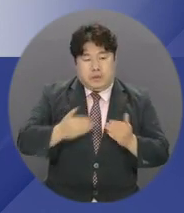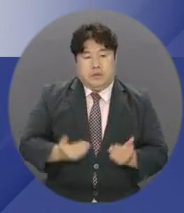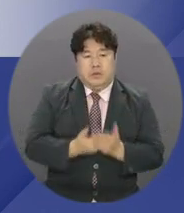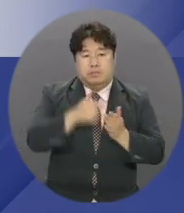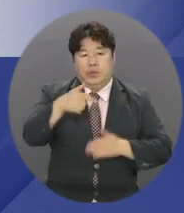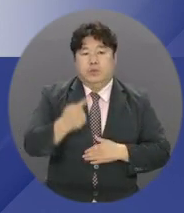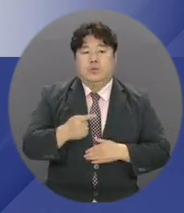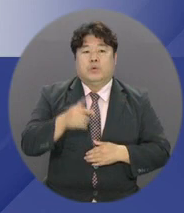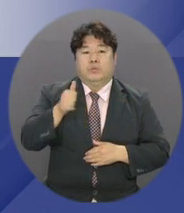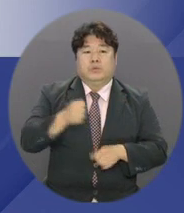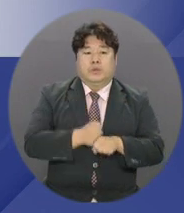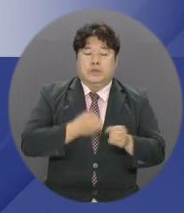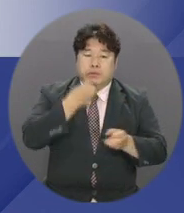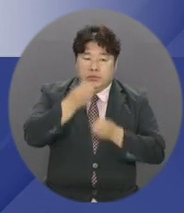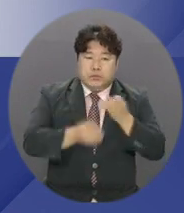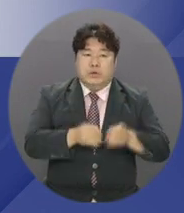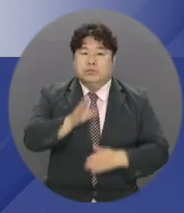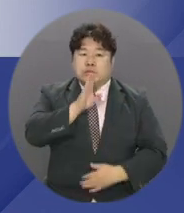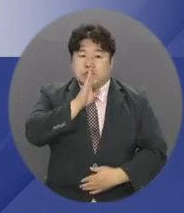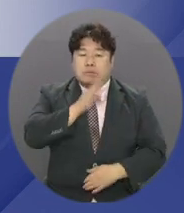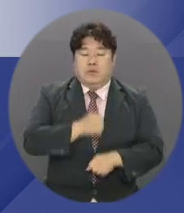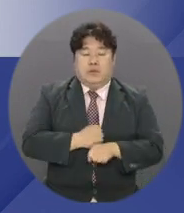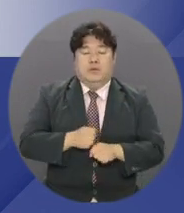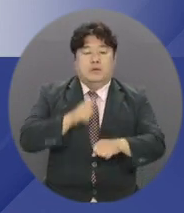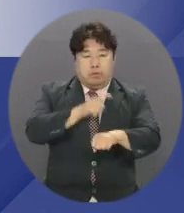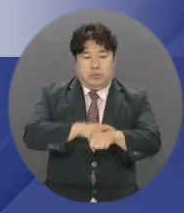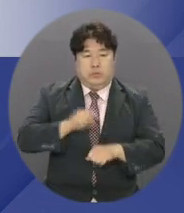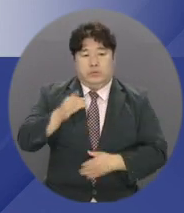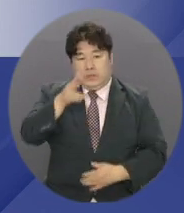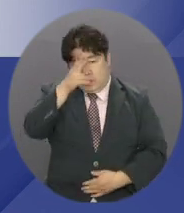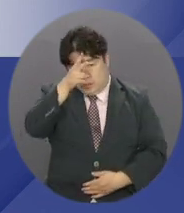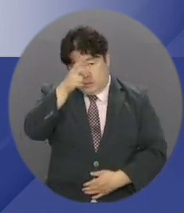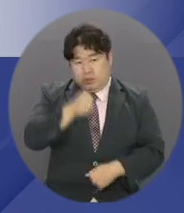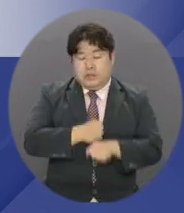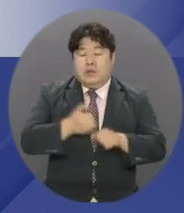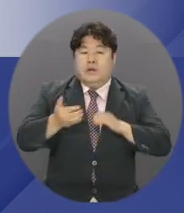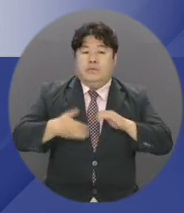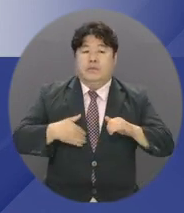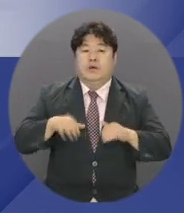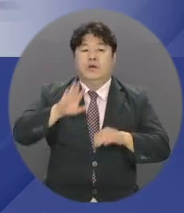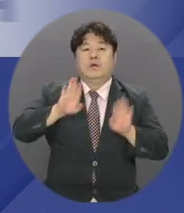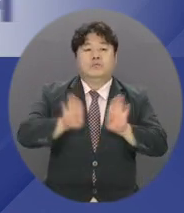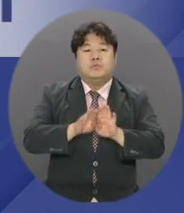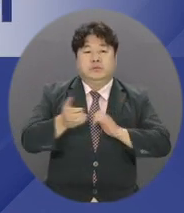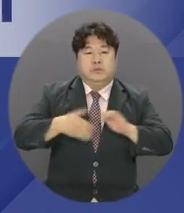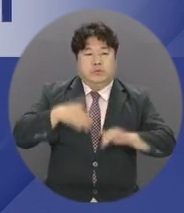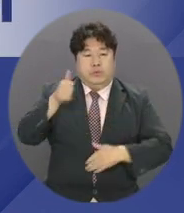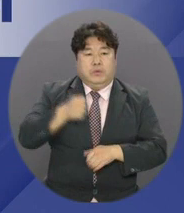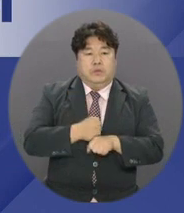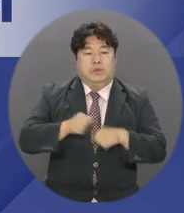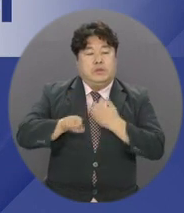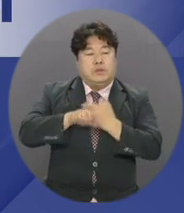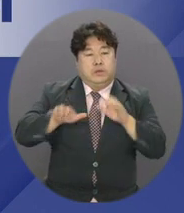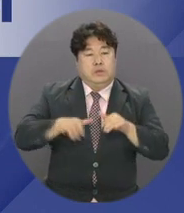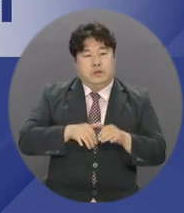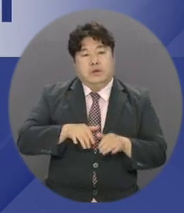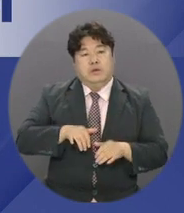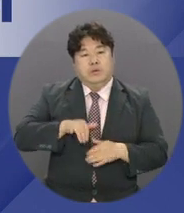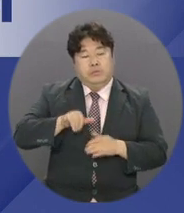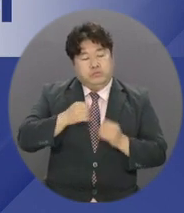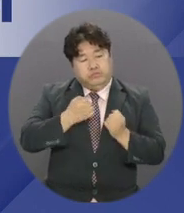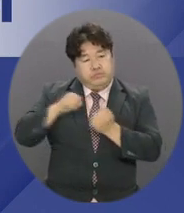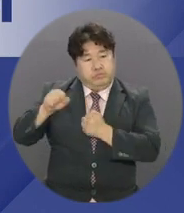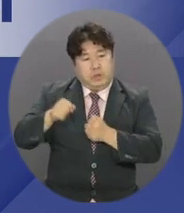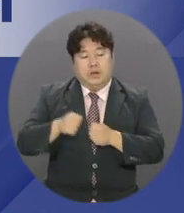대해 진술한 것은 사실이라면서도 구속된 경찰관이 사전에 문 전 회장의 해외 도피 사실을 제보받은